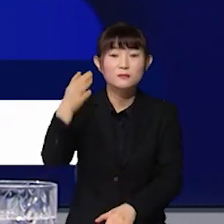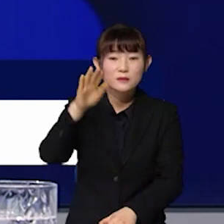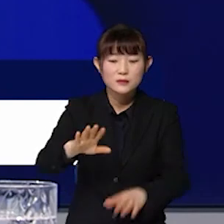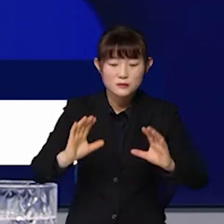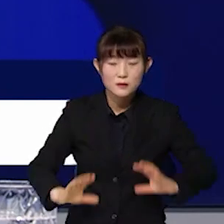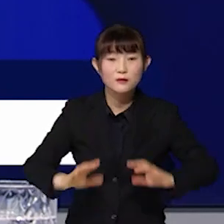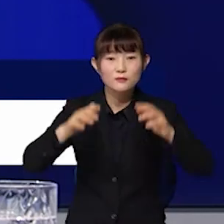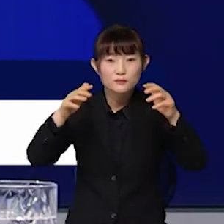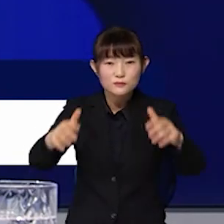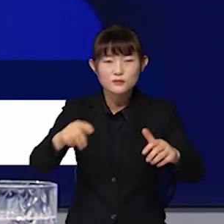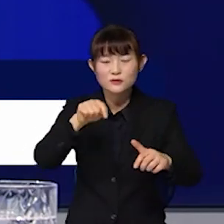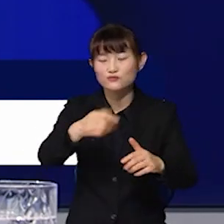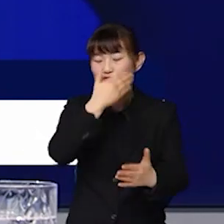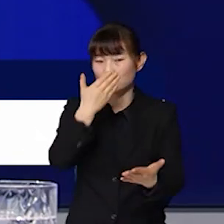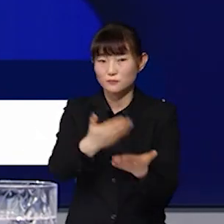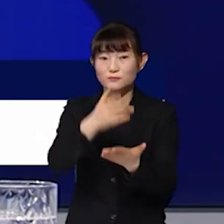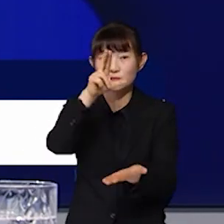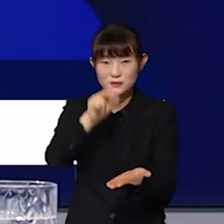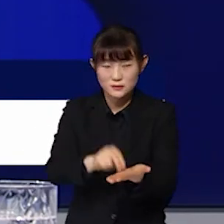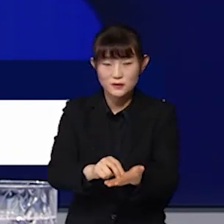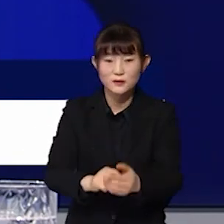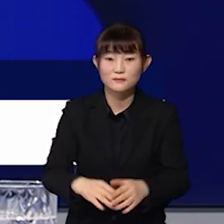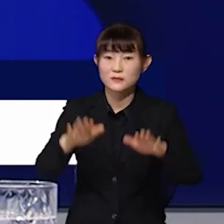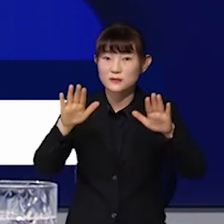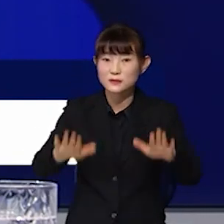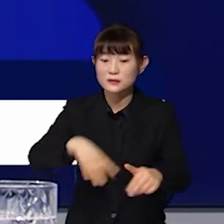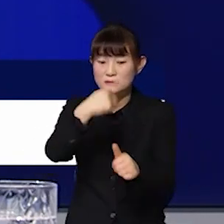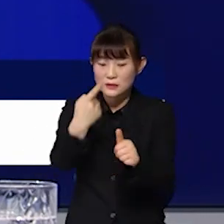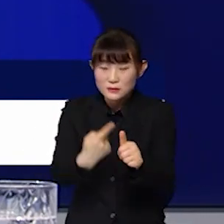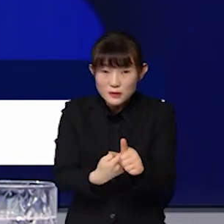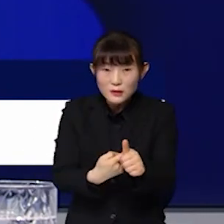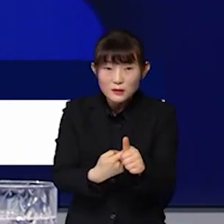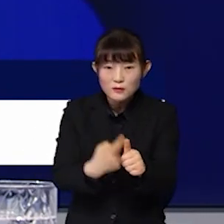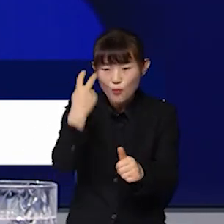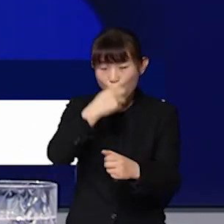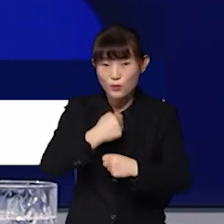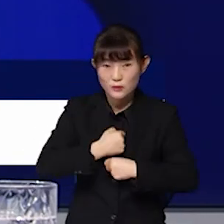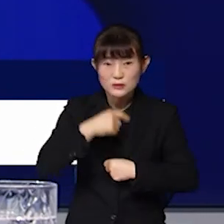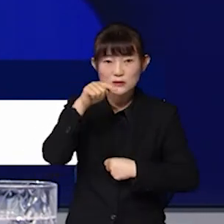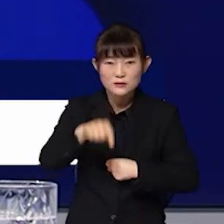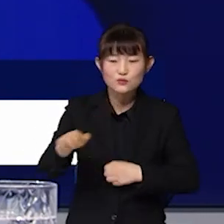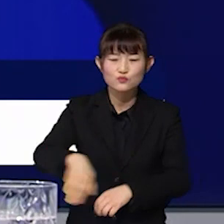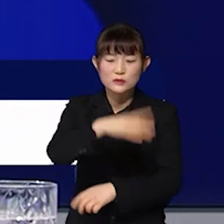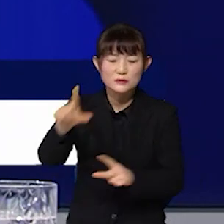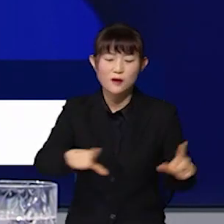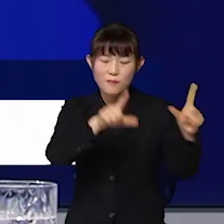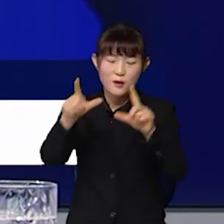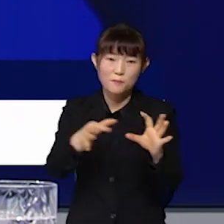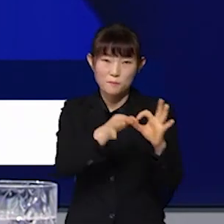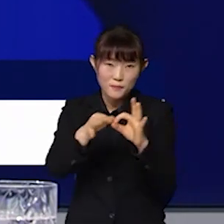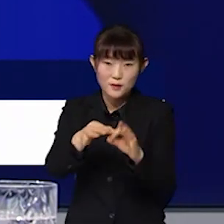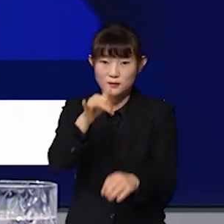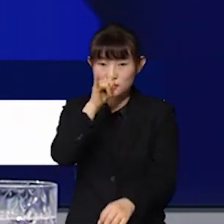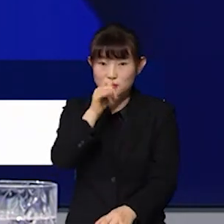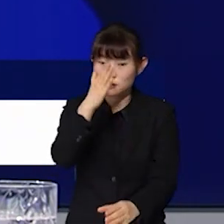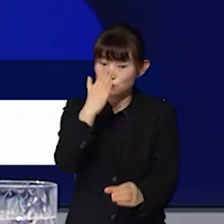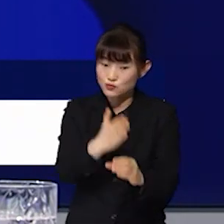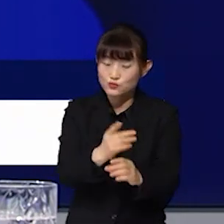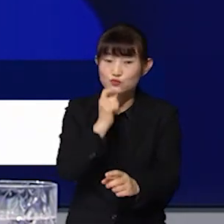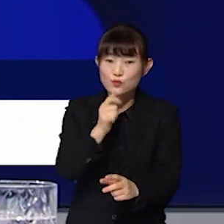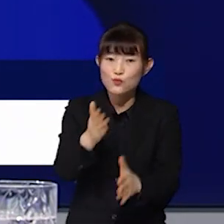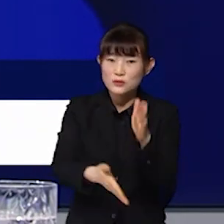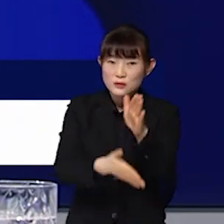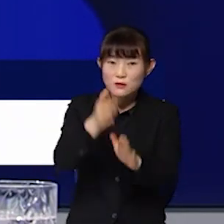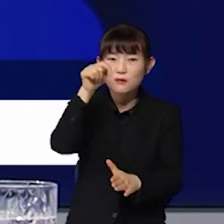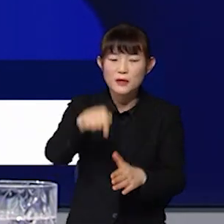세계적으로 피할 수 없는 문제가 됐습니다 그래서 이제 생태계를 지키는 것들이 우리를 지키는 일이 됐고 지역의 중소도시들이